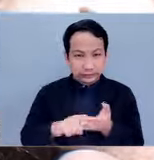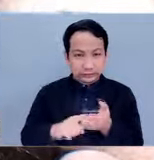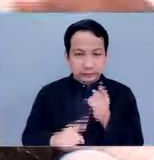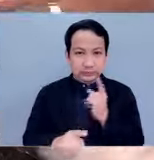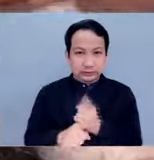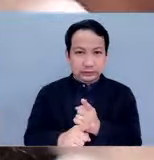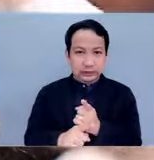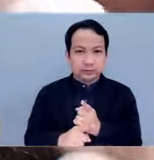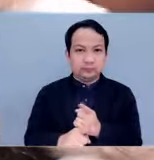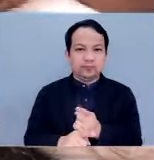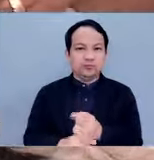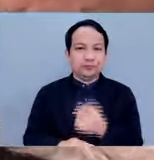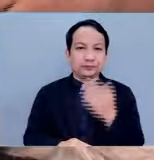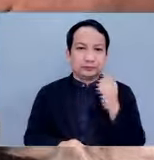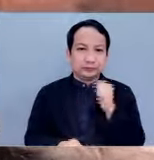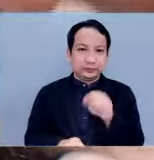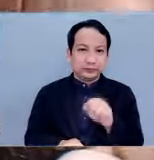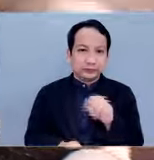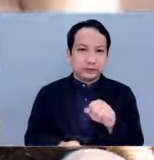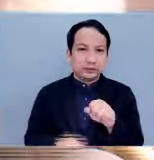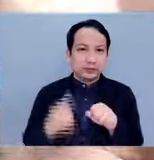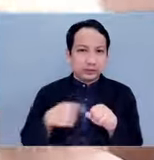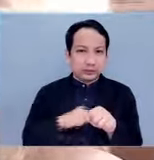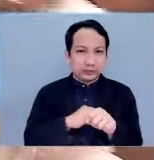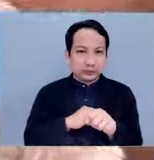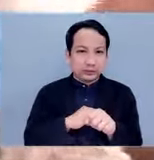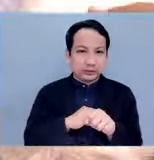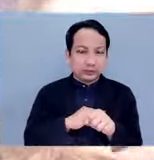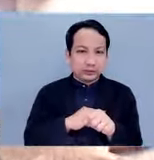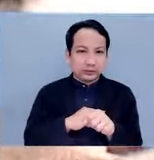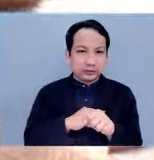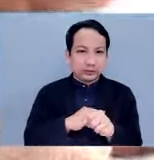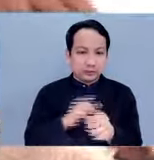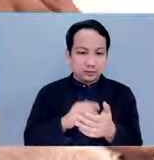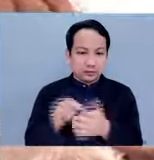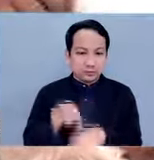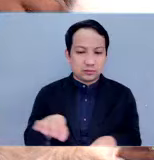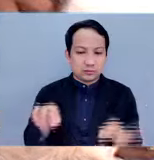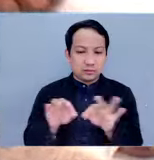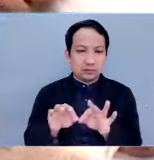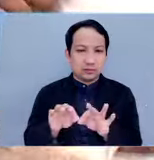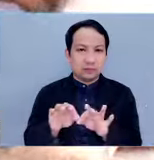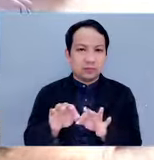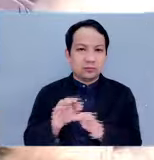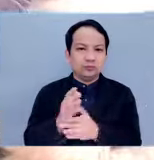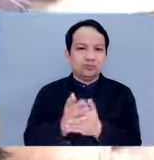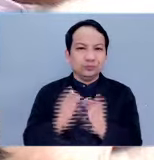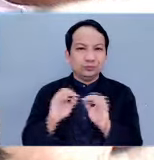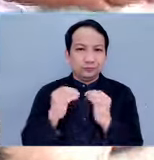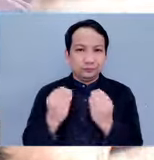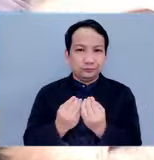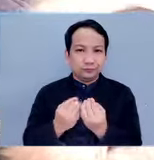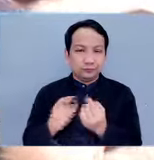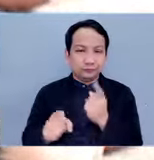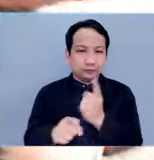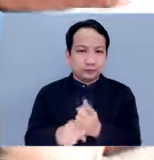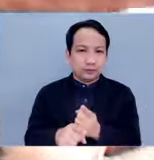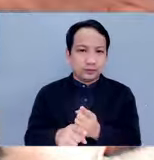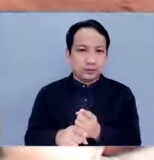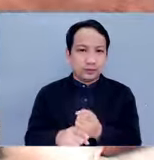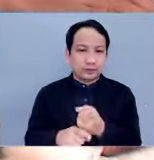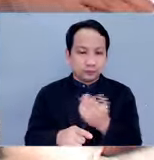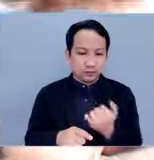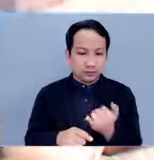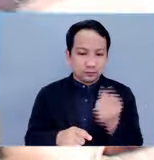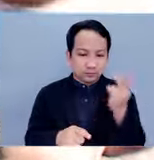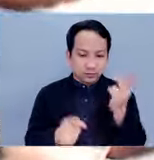po. For us, like, it's really important to be part of a organization. Okay. Like, ang purpose po